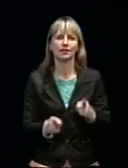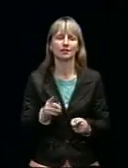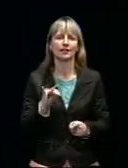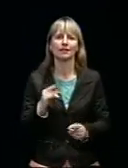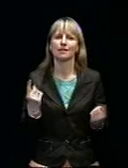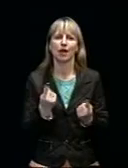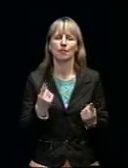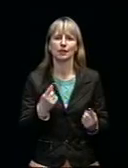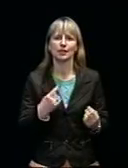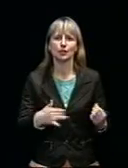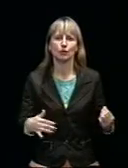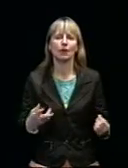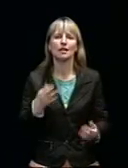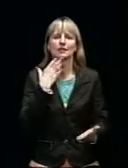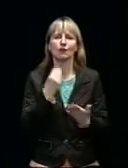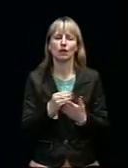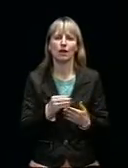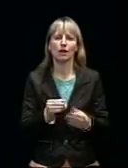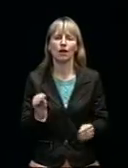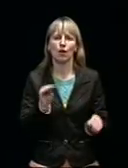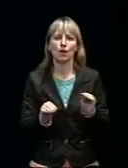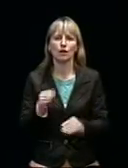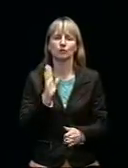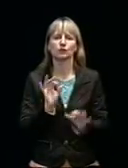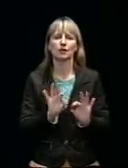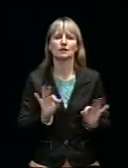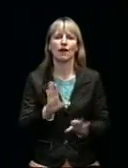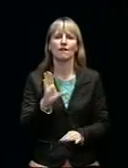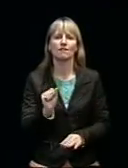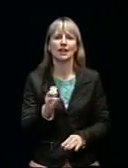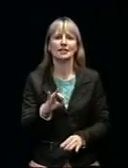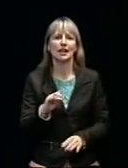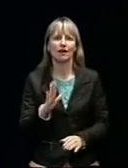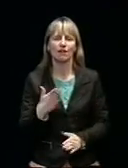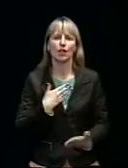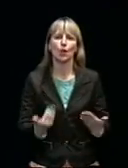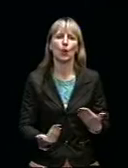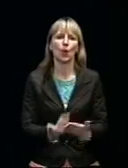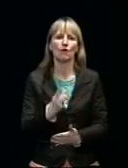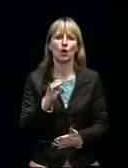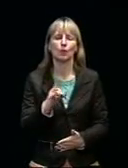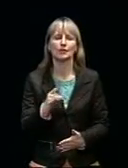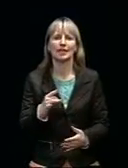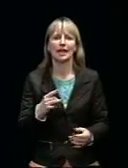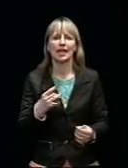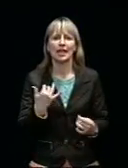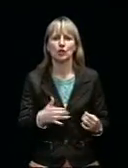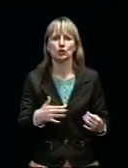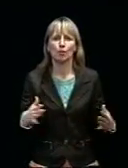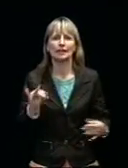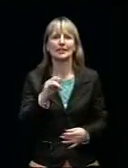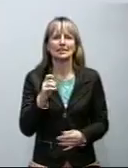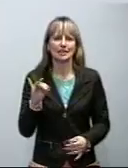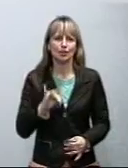надзвичайні інструменти зі своєї колекції буде розказувати Денис Васильєв в нашій новій рубриці «Інструменти з